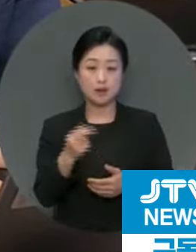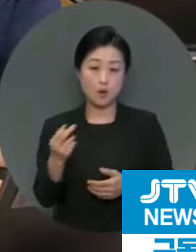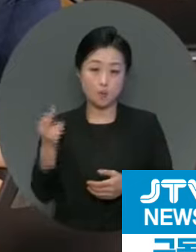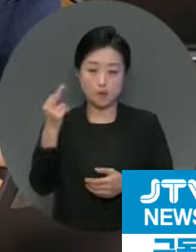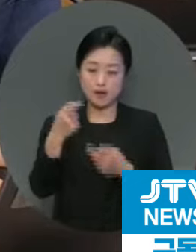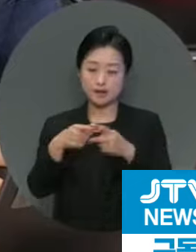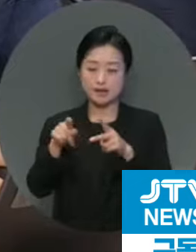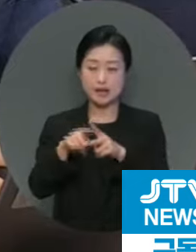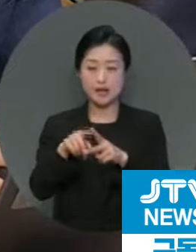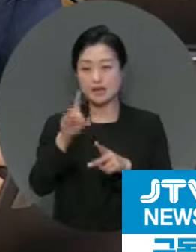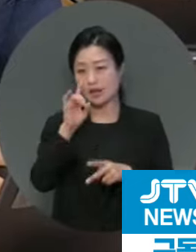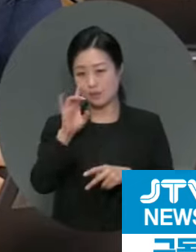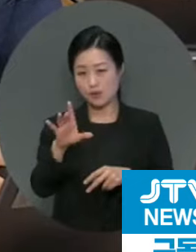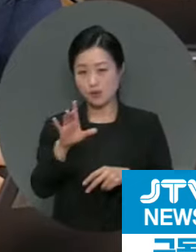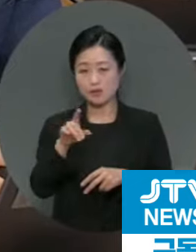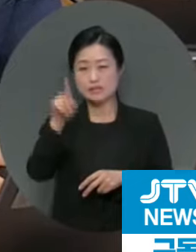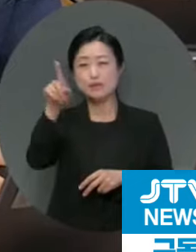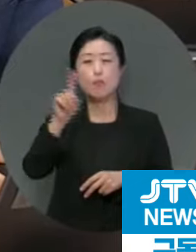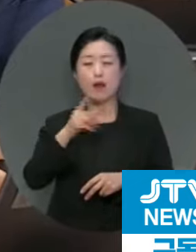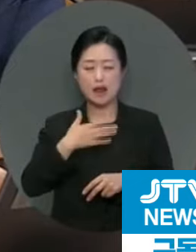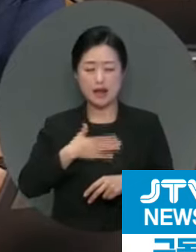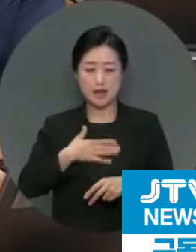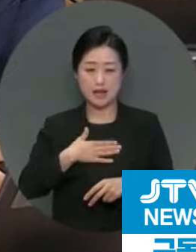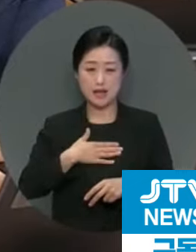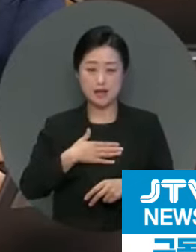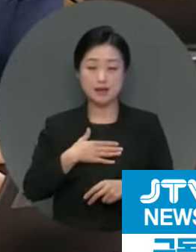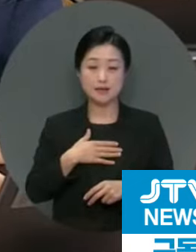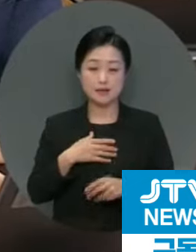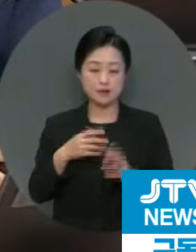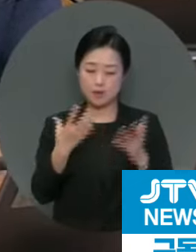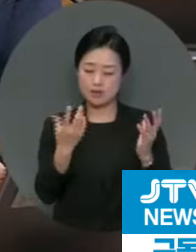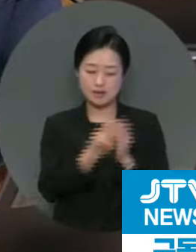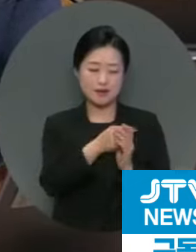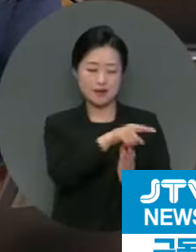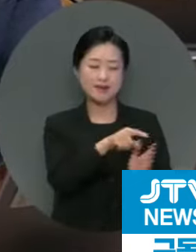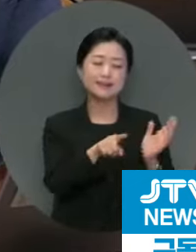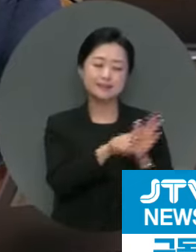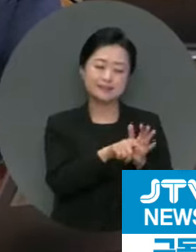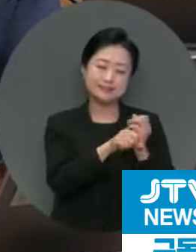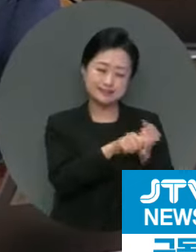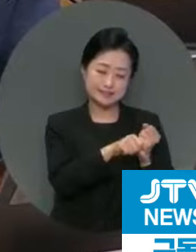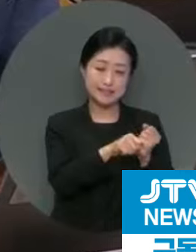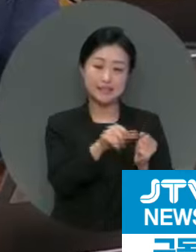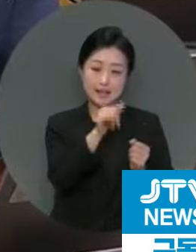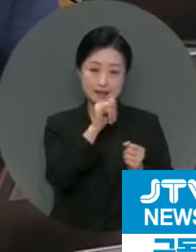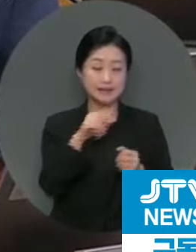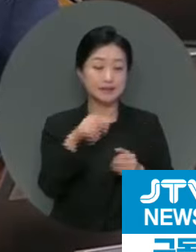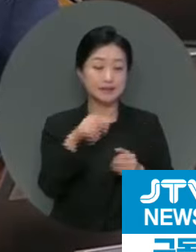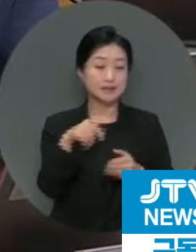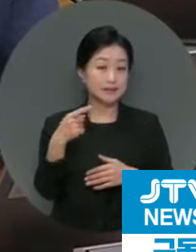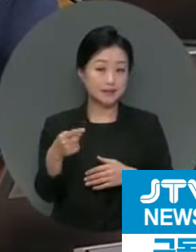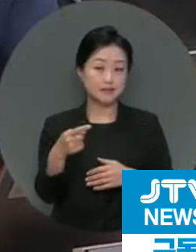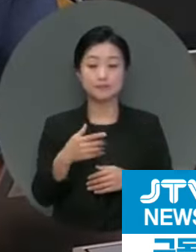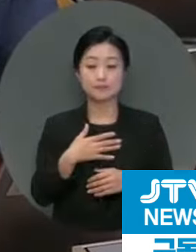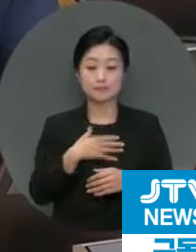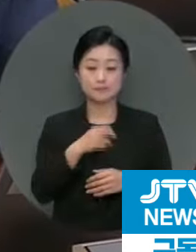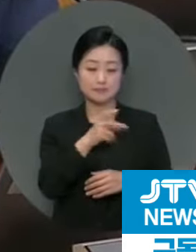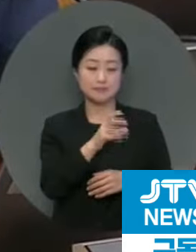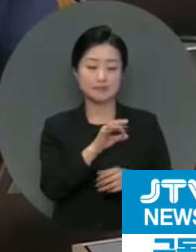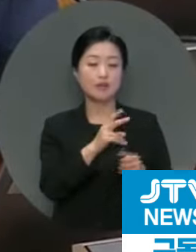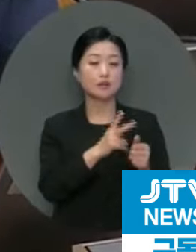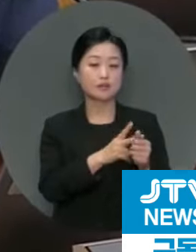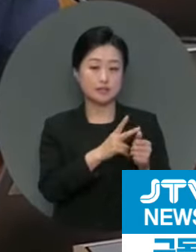오빠가 이해가 안 가더라고요. 지가 뭘 안다고. 그러니까 완전히 의지한다라는 표현이 있었고요. 그 다음에 암튼 전